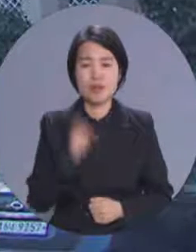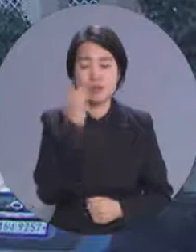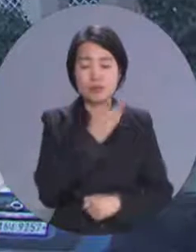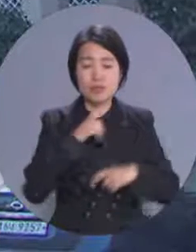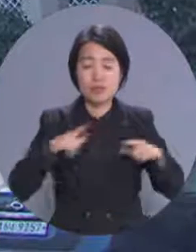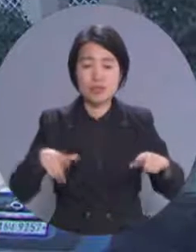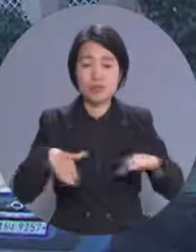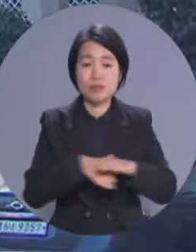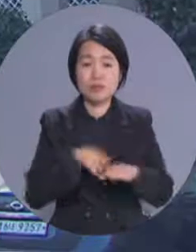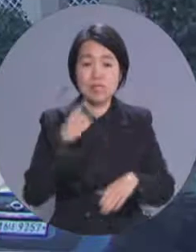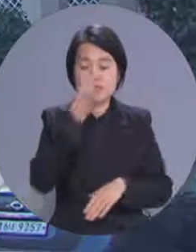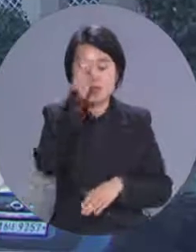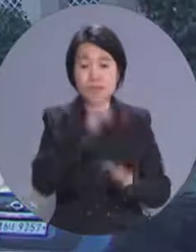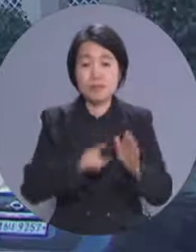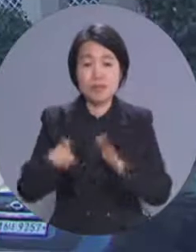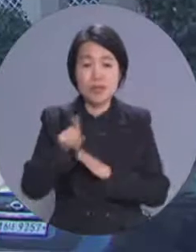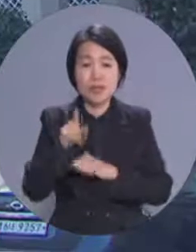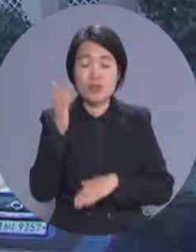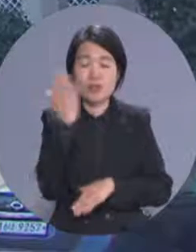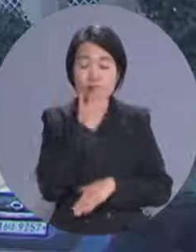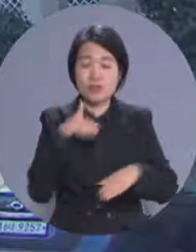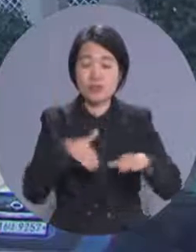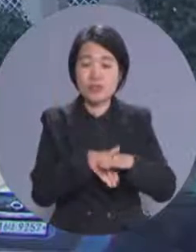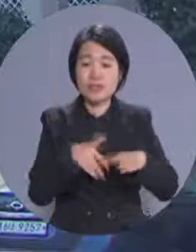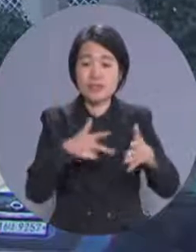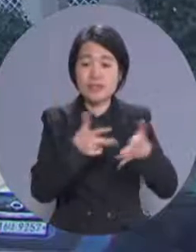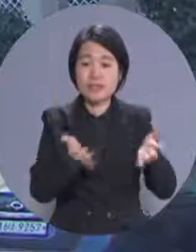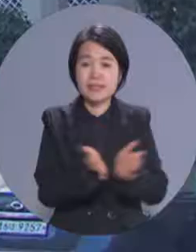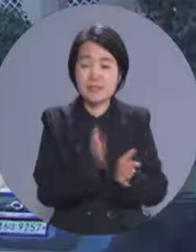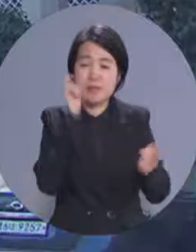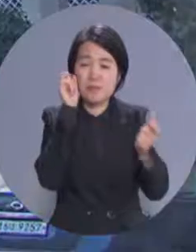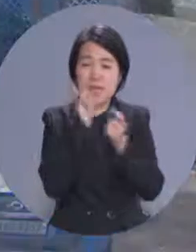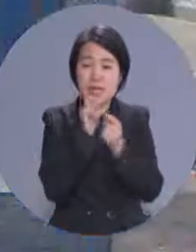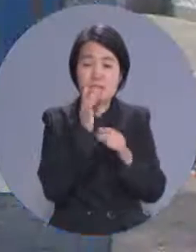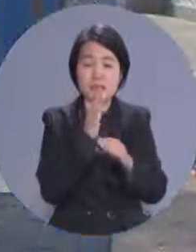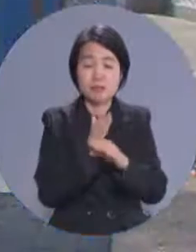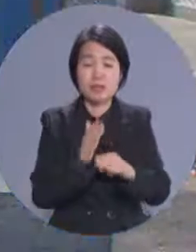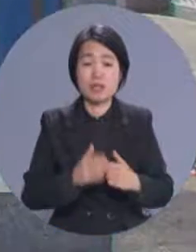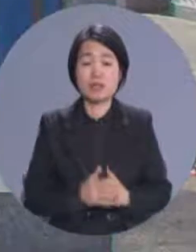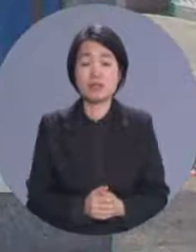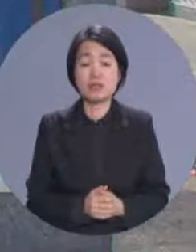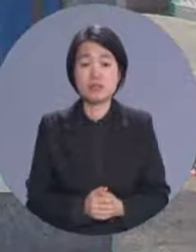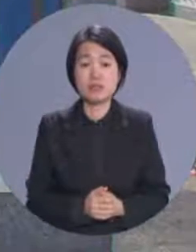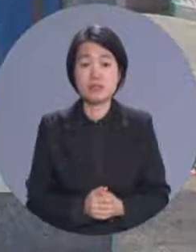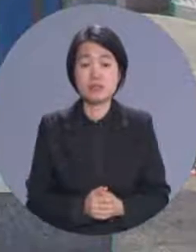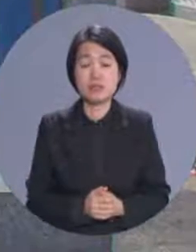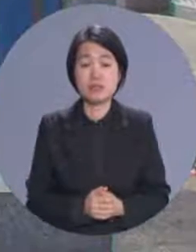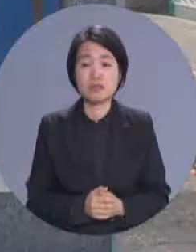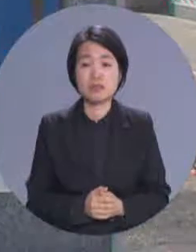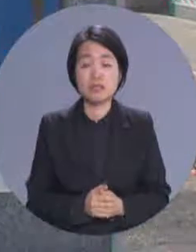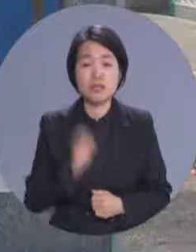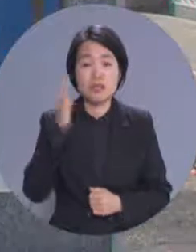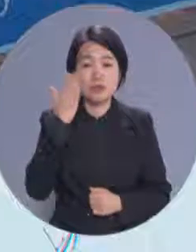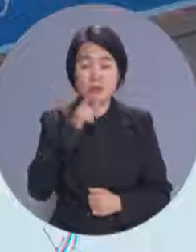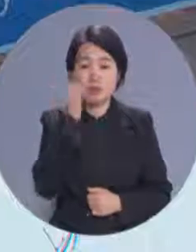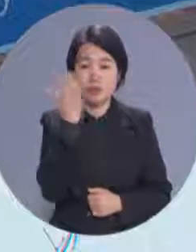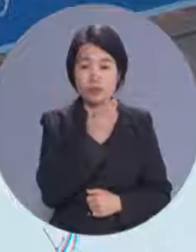여수 지역 문화예술을 견인할 여수문화재단 설립이 가시화하고 있습니다. 여수시는